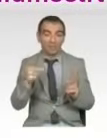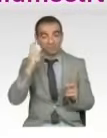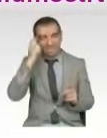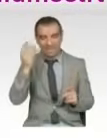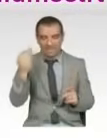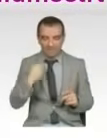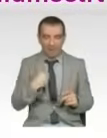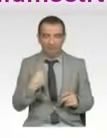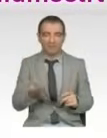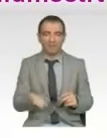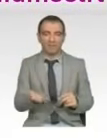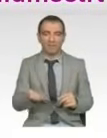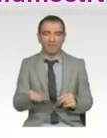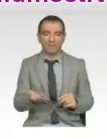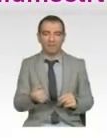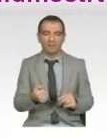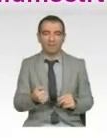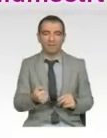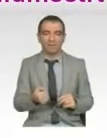verdiler vesaire.